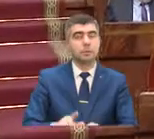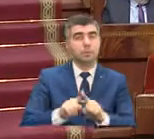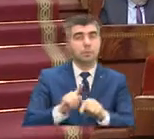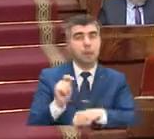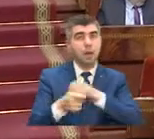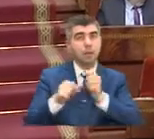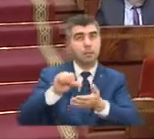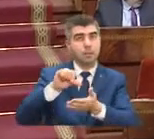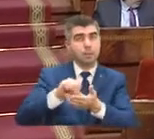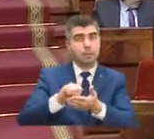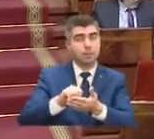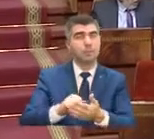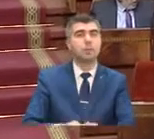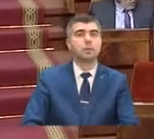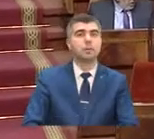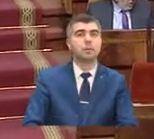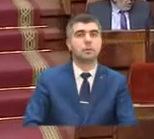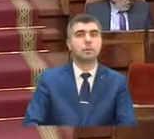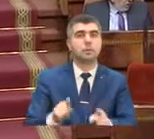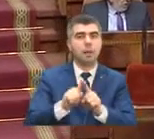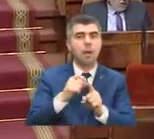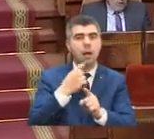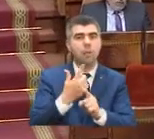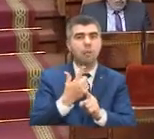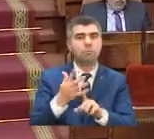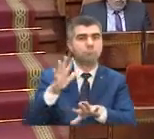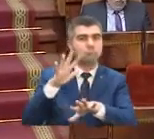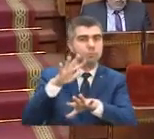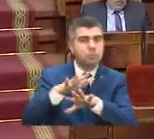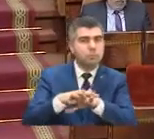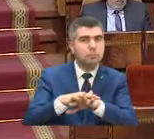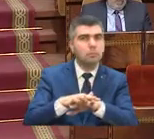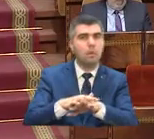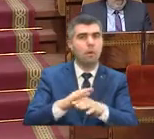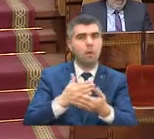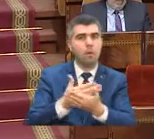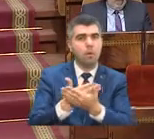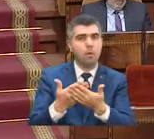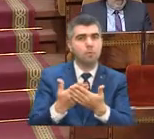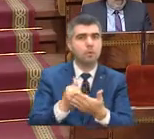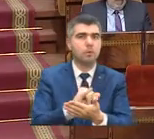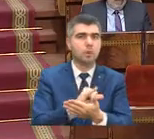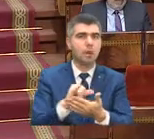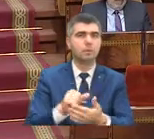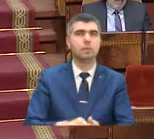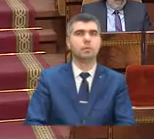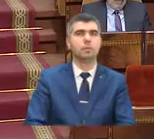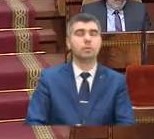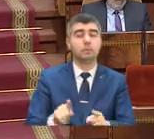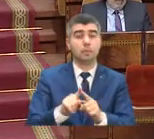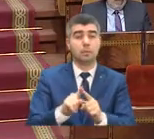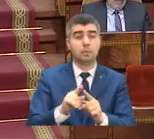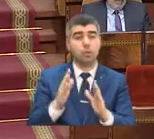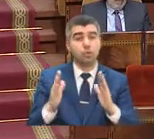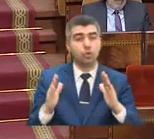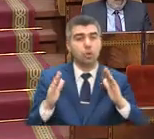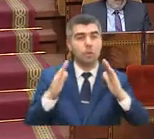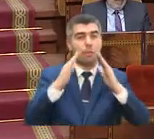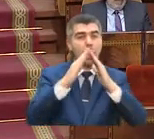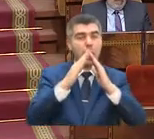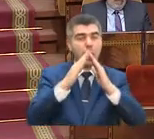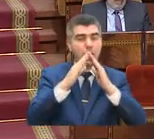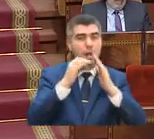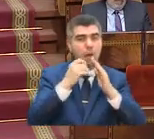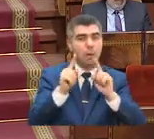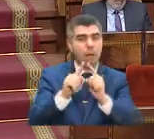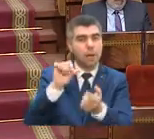انا ما غاديش نتكلم على التجمعات اللي ربما يتحول الى احياء، كنتكلم على عمق الجبال، وغادي نمشي لك